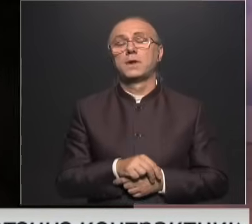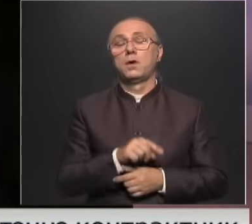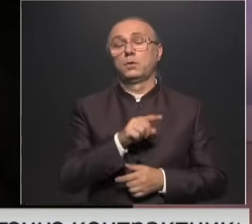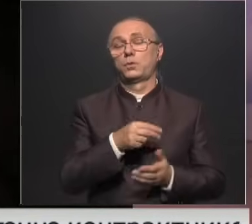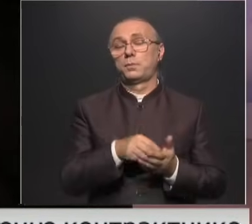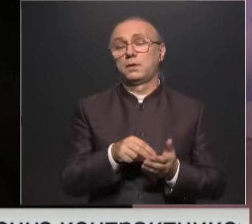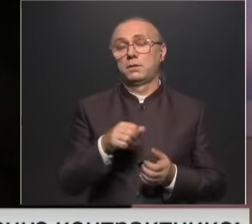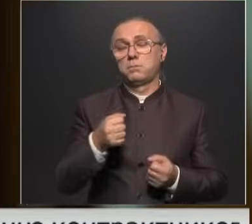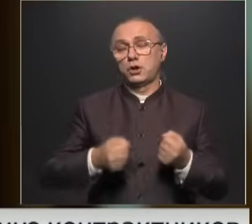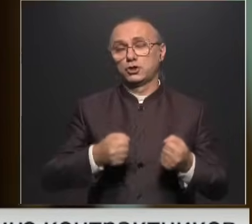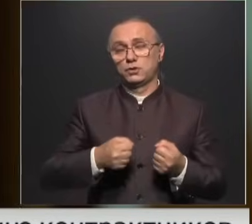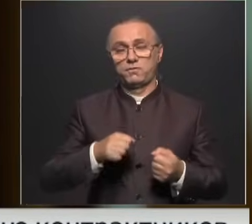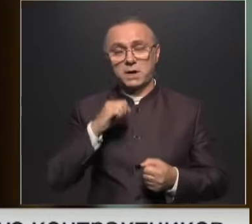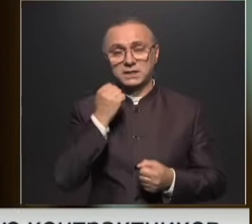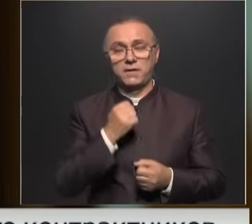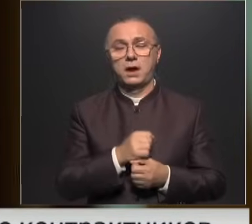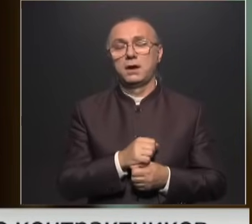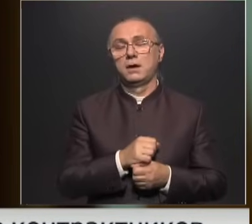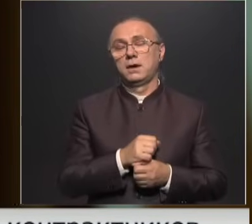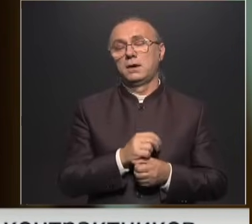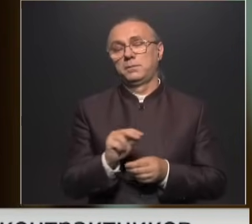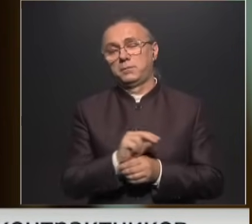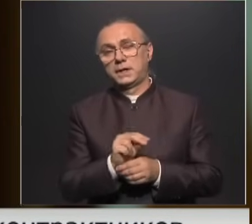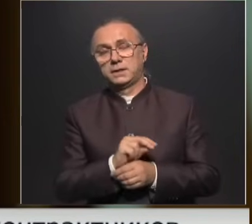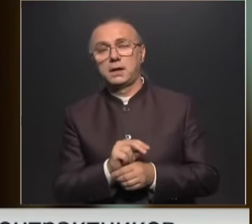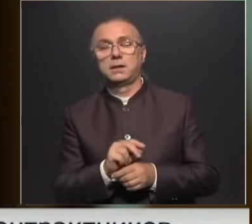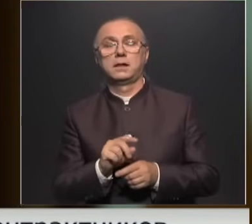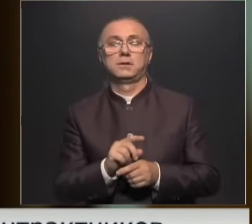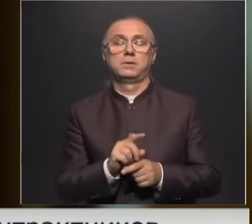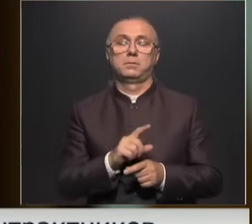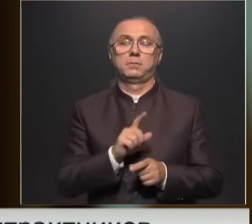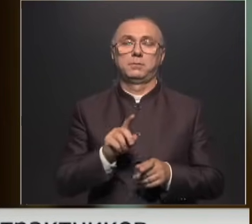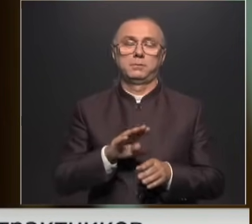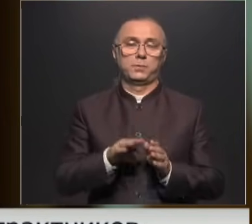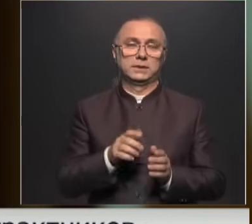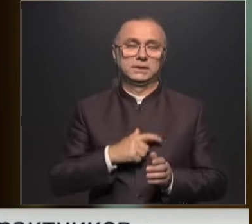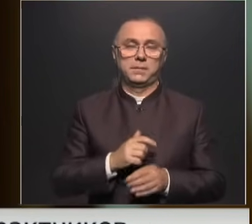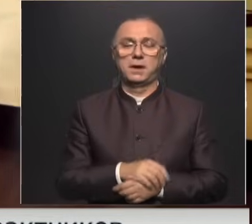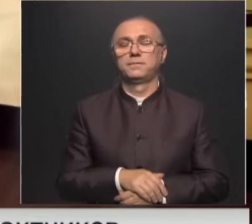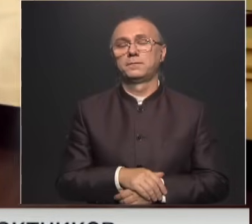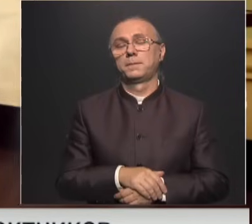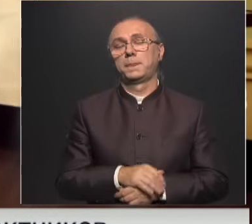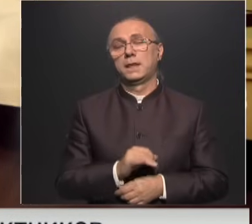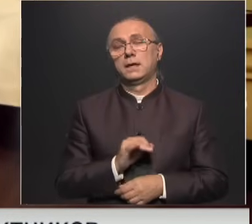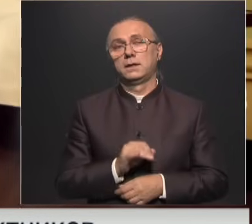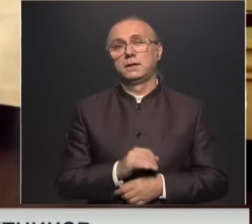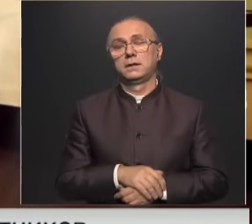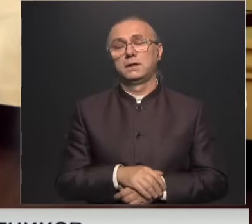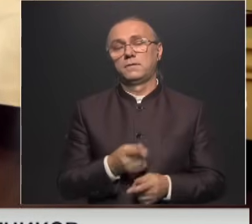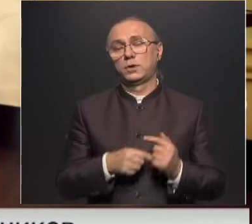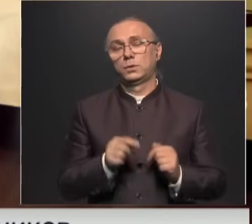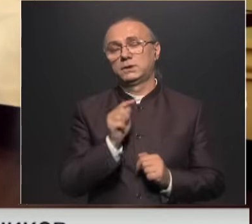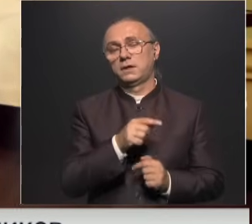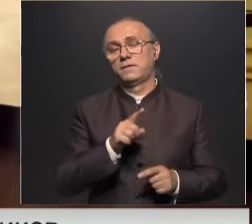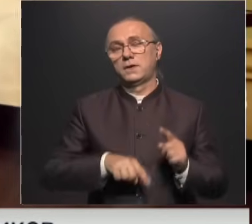но тем не менее он ходит. И мало заметно, что у него была ампутация. Он вернулся в свой родной город